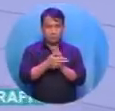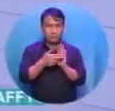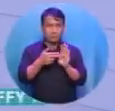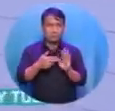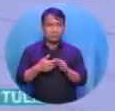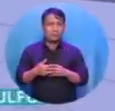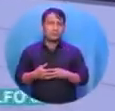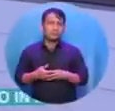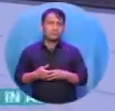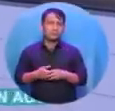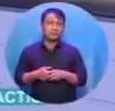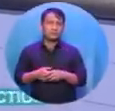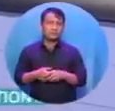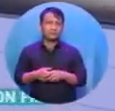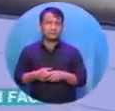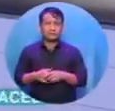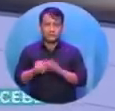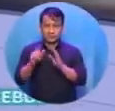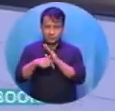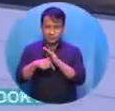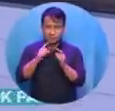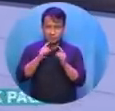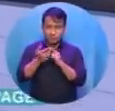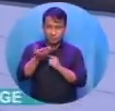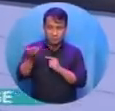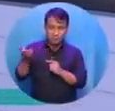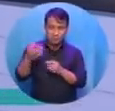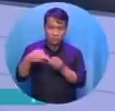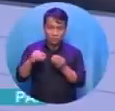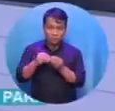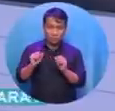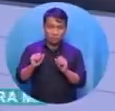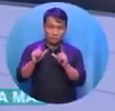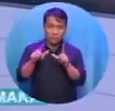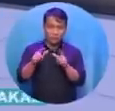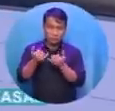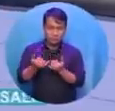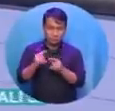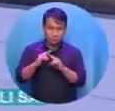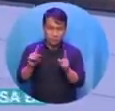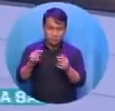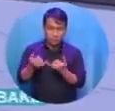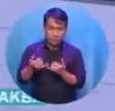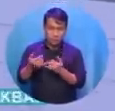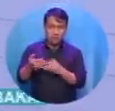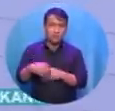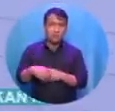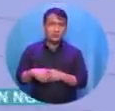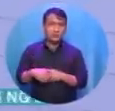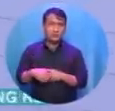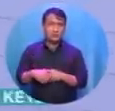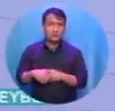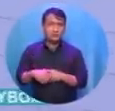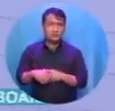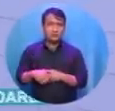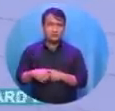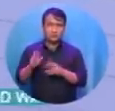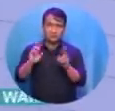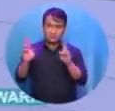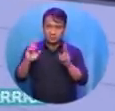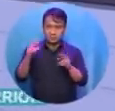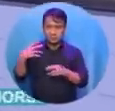katakapati. Mamaya, makakausap natin sila live. For the meantime, eto, hinihintay na marami